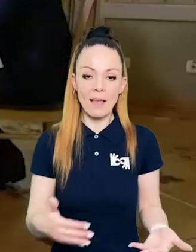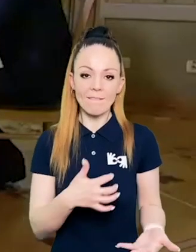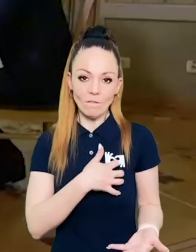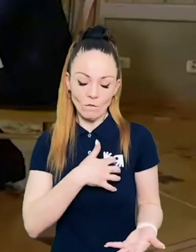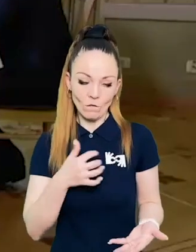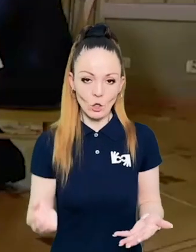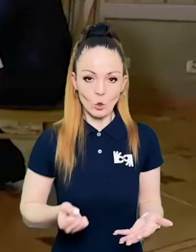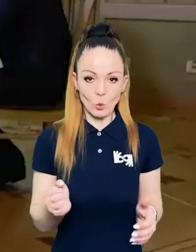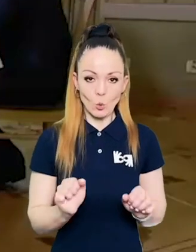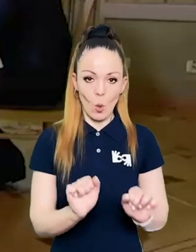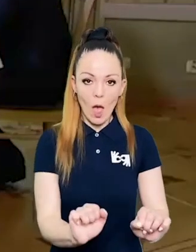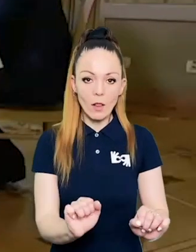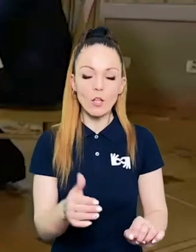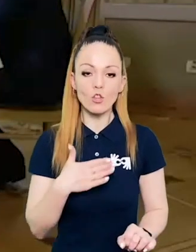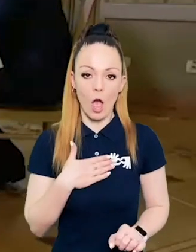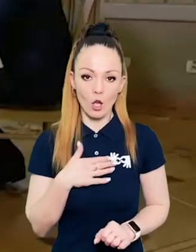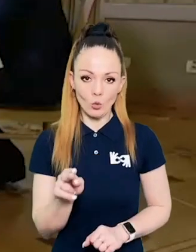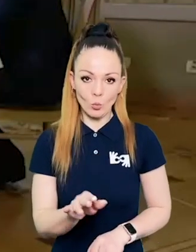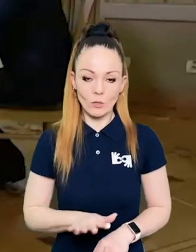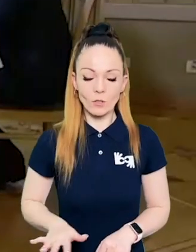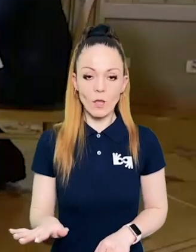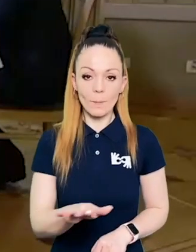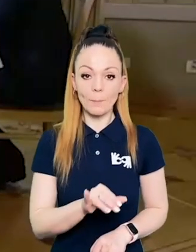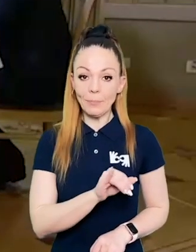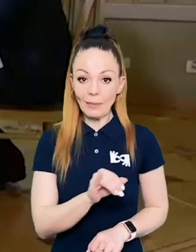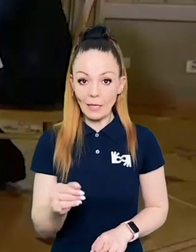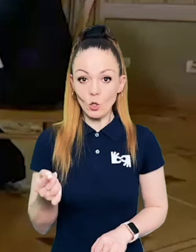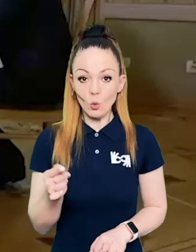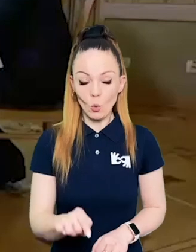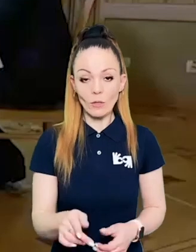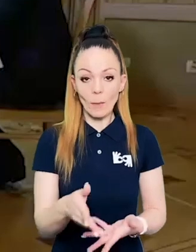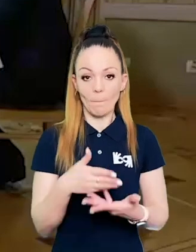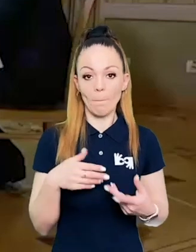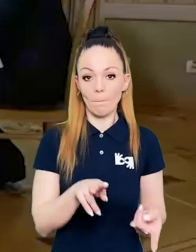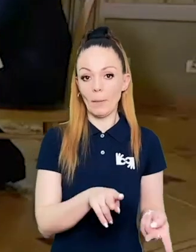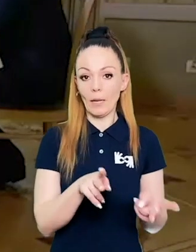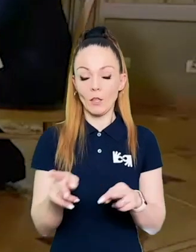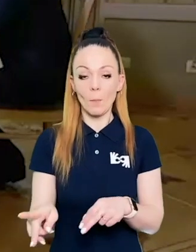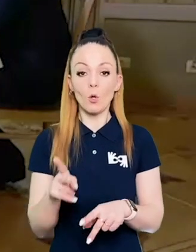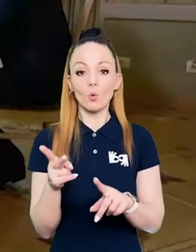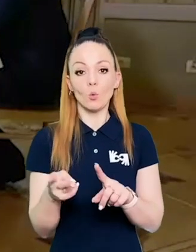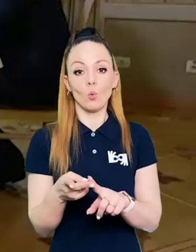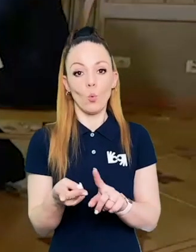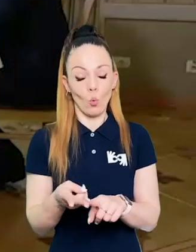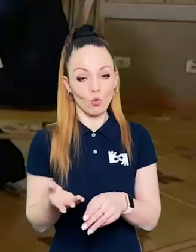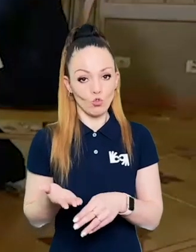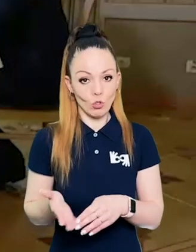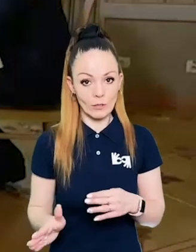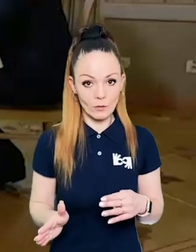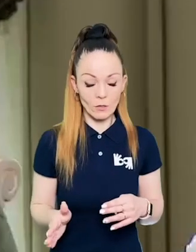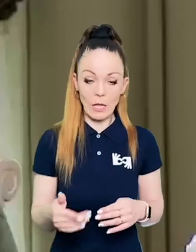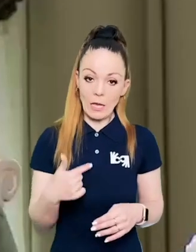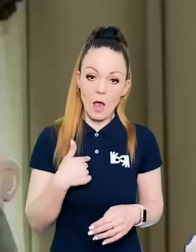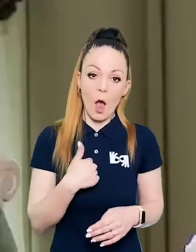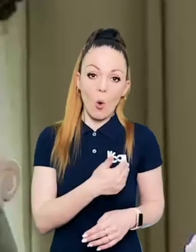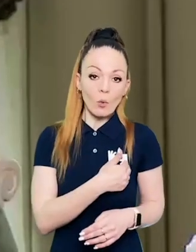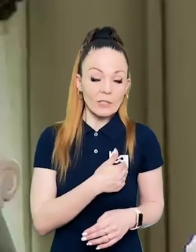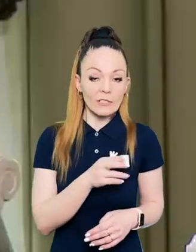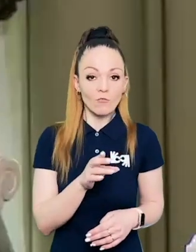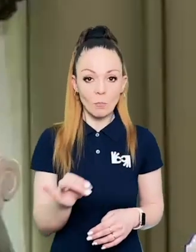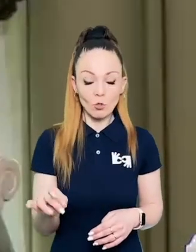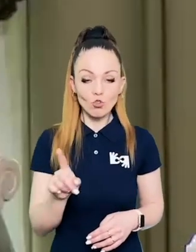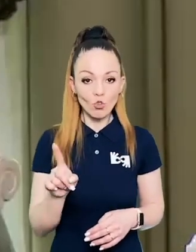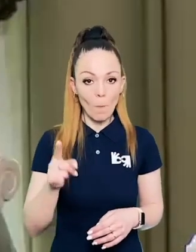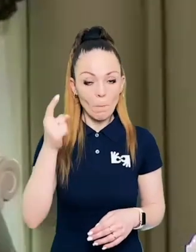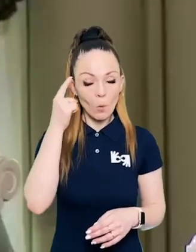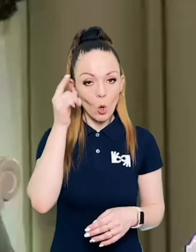ми відстояли нашу землю. І тоді ми перейдемо до другої частини. Я б